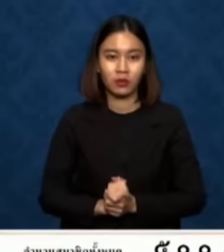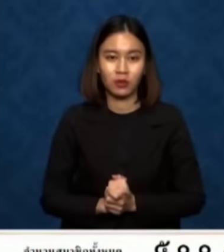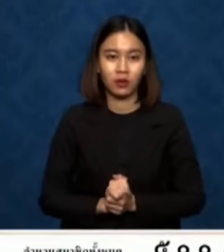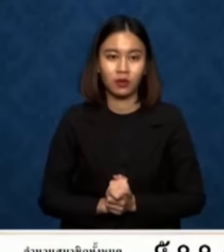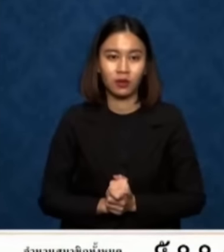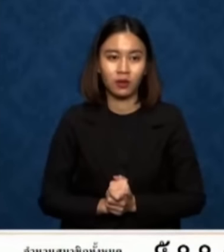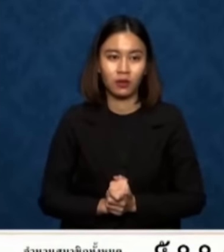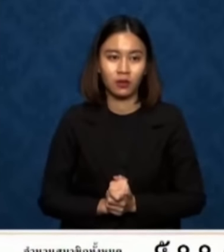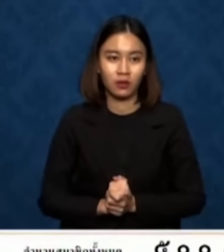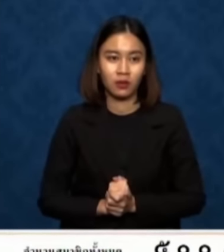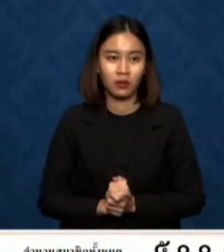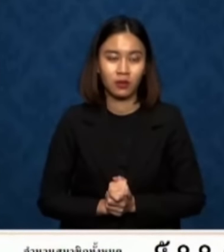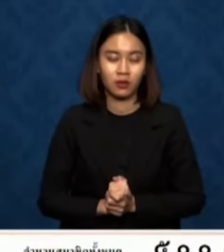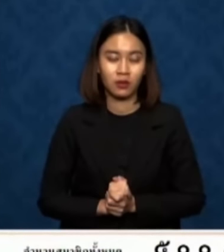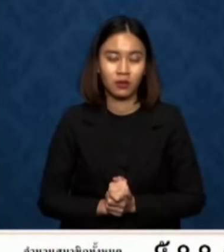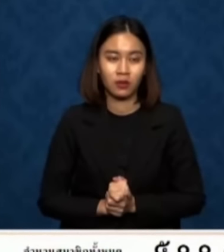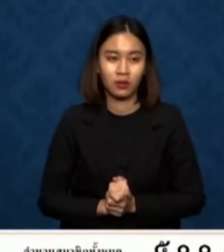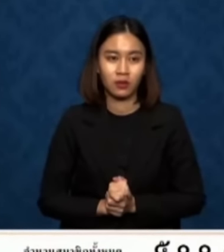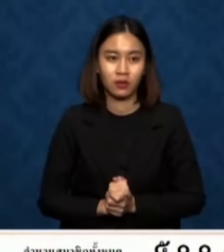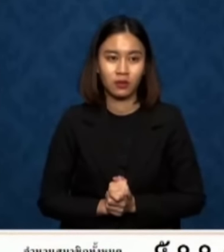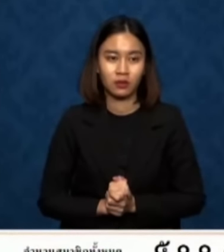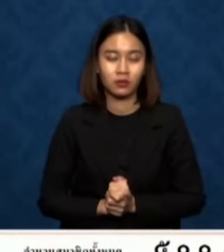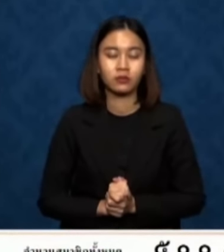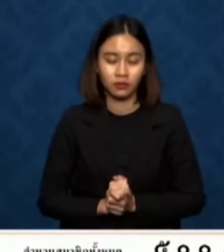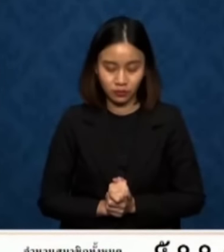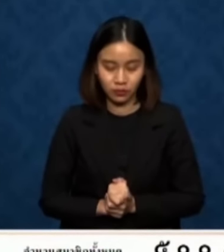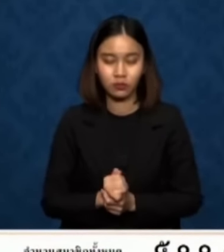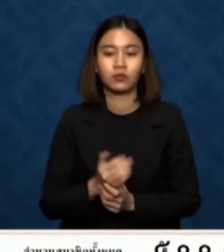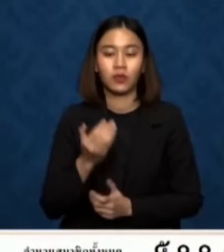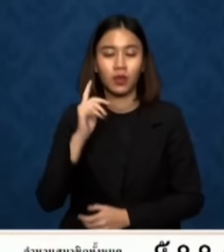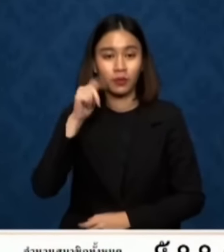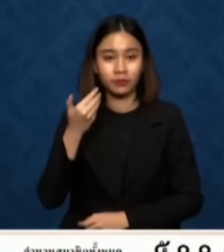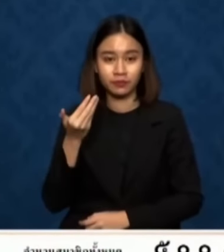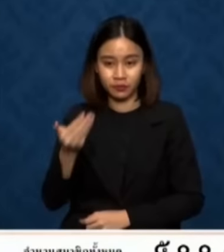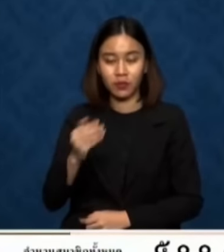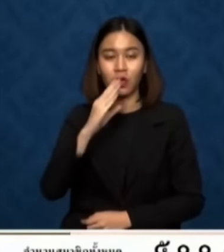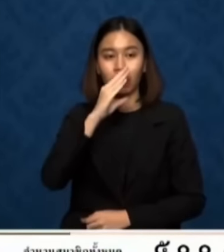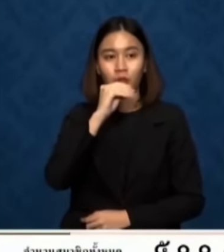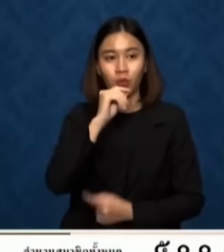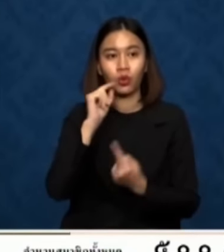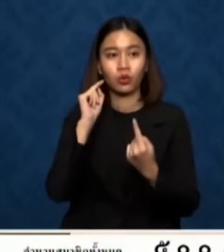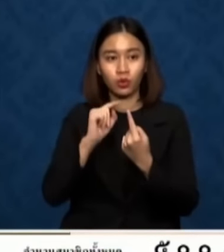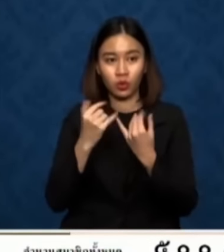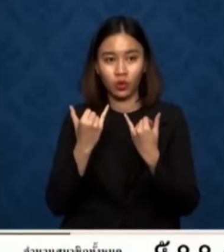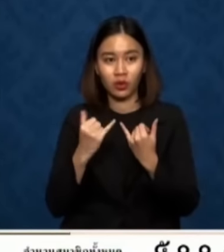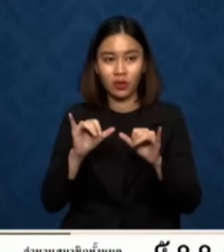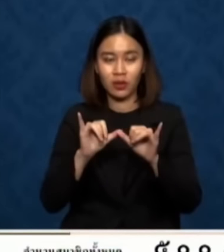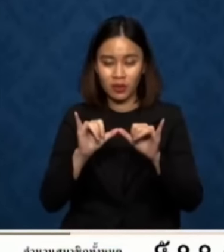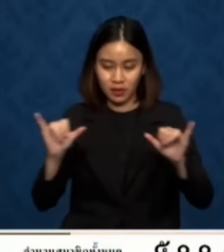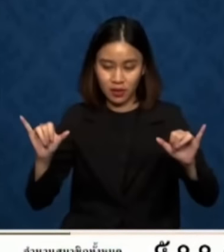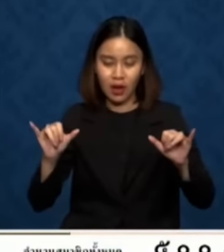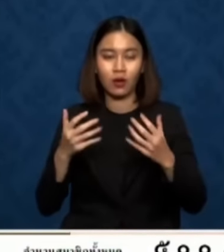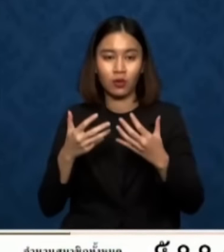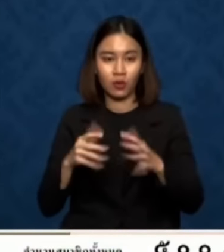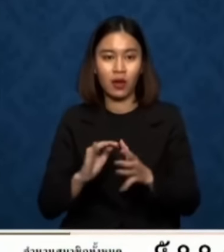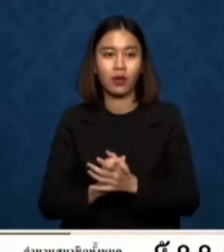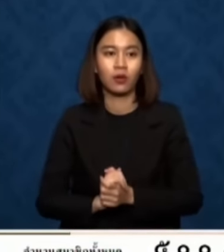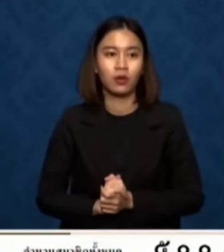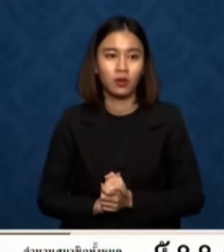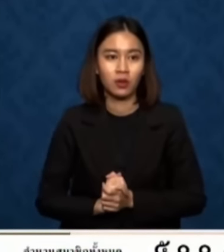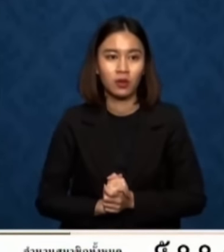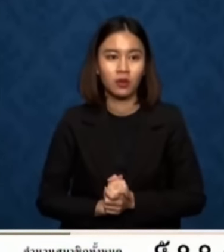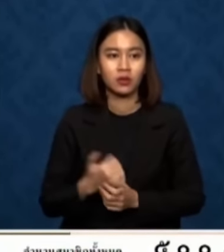จฉัยก็คุณพักกมลครับก็พูดเรื่องนี้ก็ยาวมาพอสมควรและอาจจะ